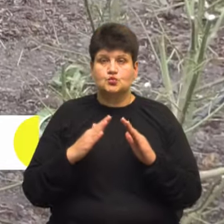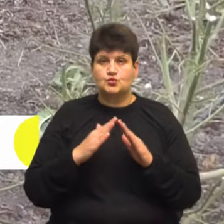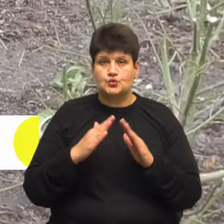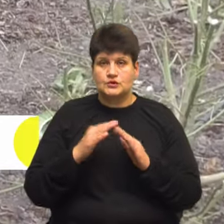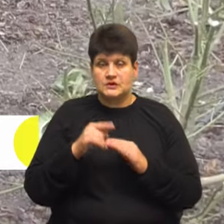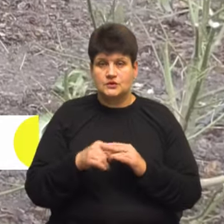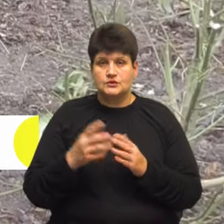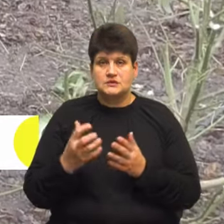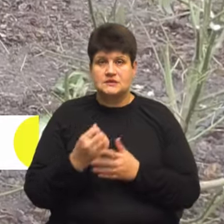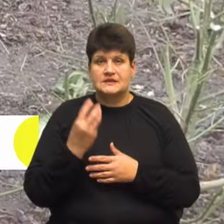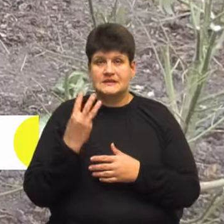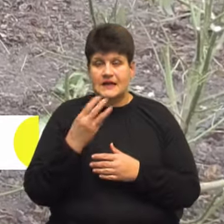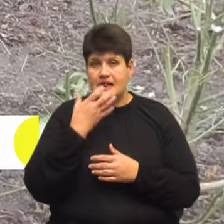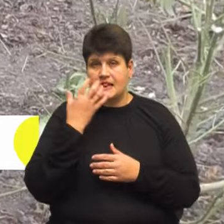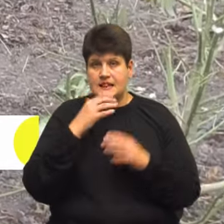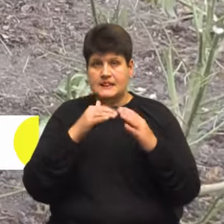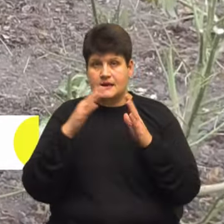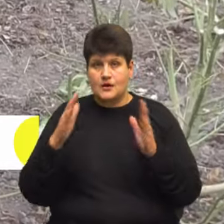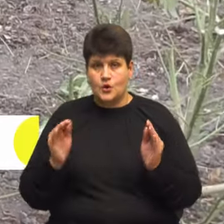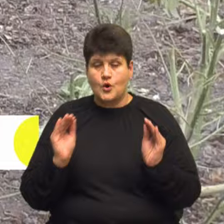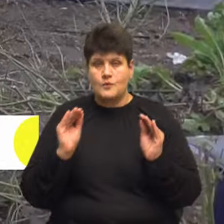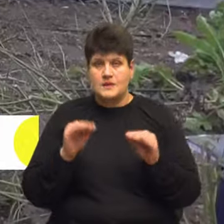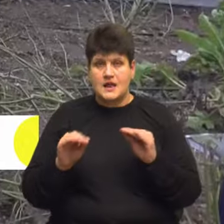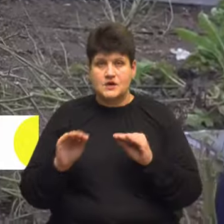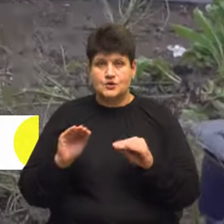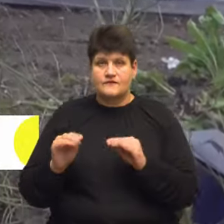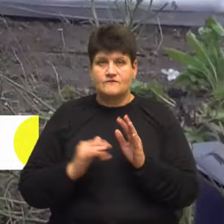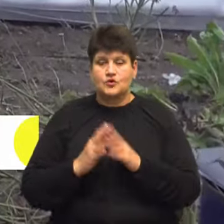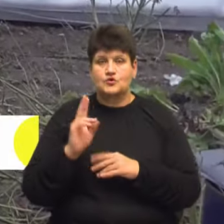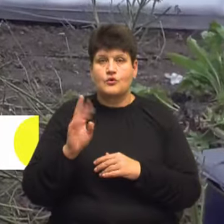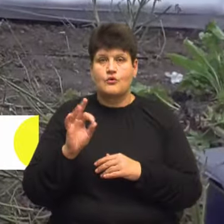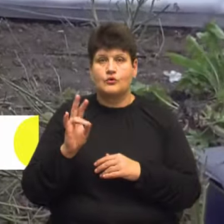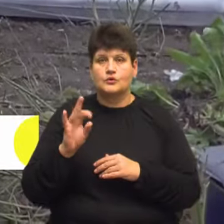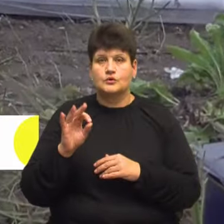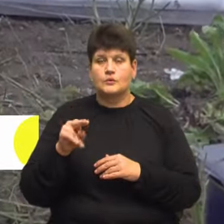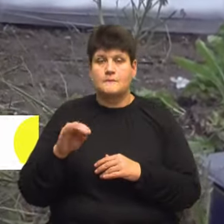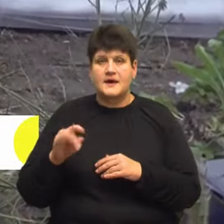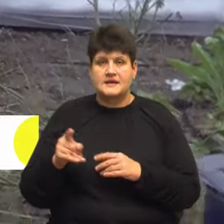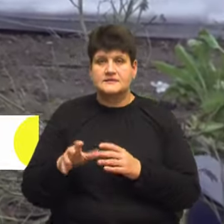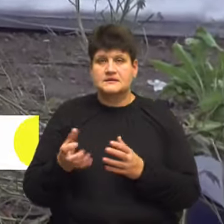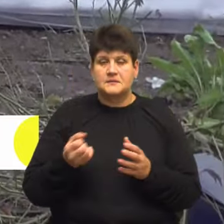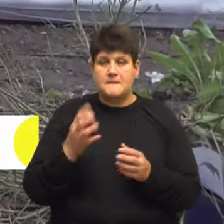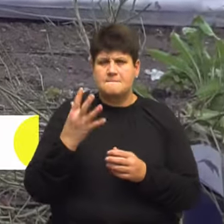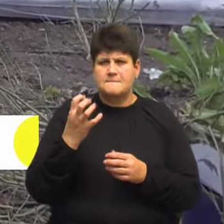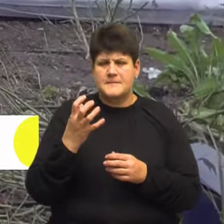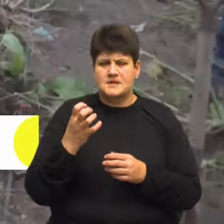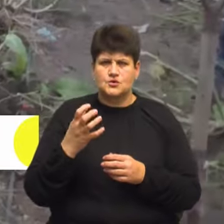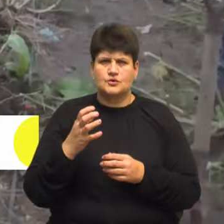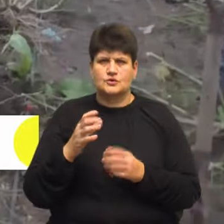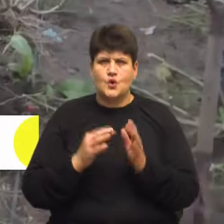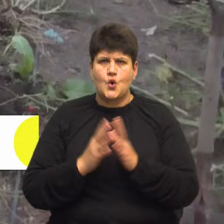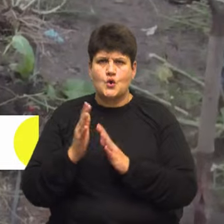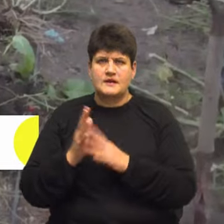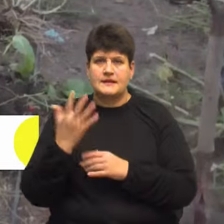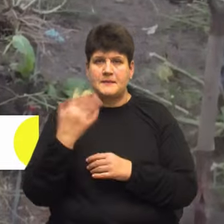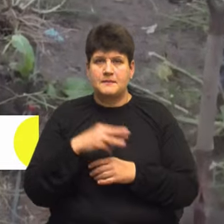підозрюваного виявили три теплиці, облаштовані для вирощування конопель. Звідти вилучили майже 500 рослин на понад 5 мільйонів гривень, розповів